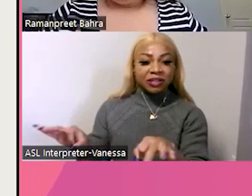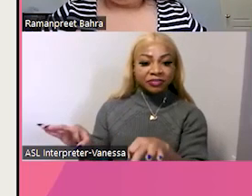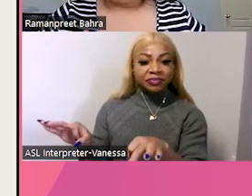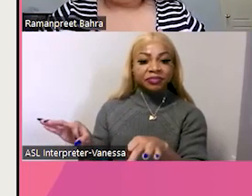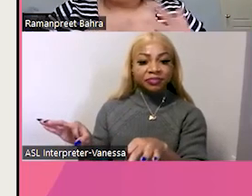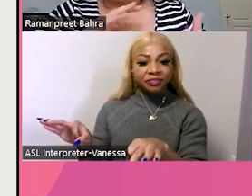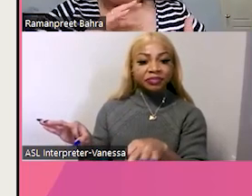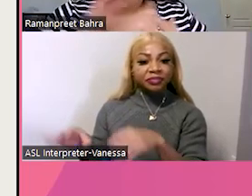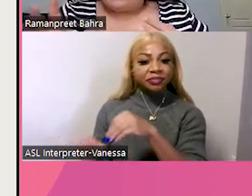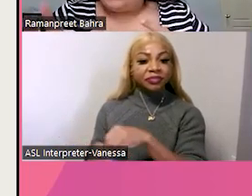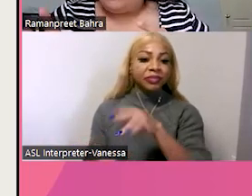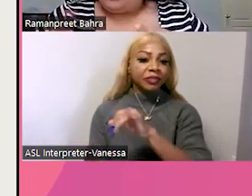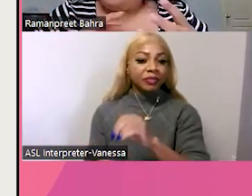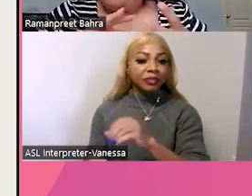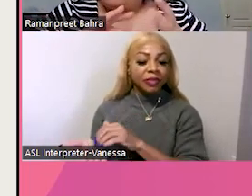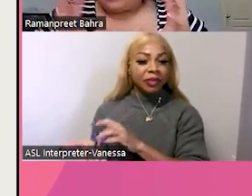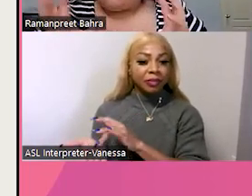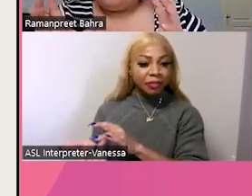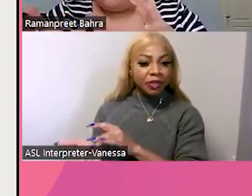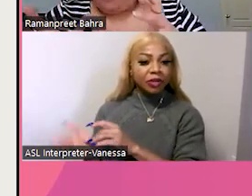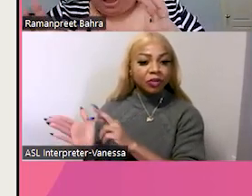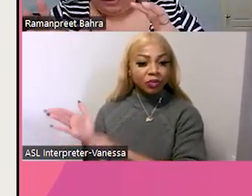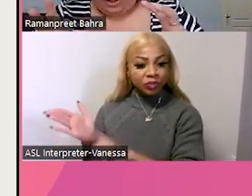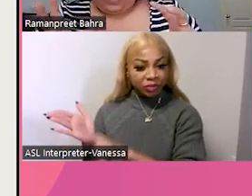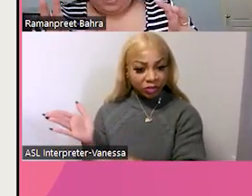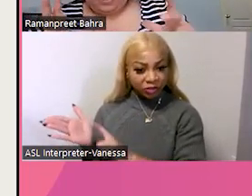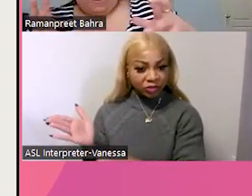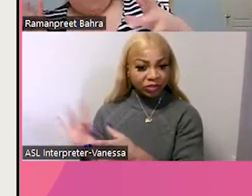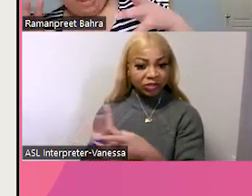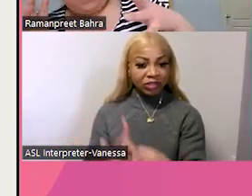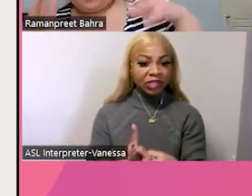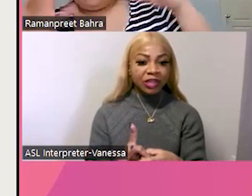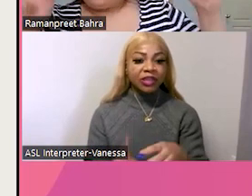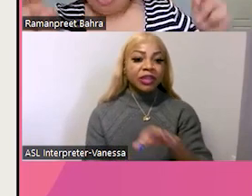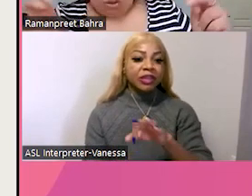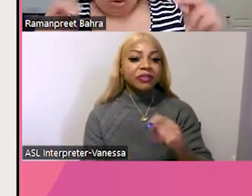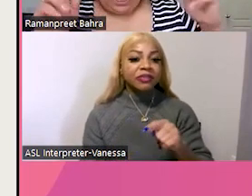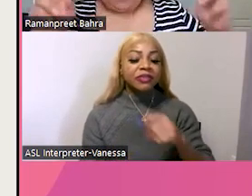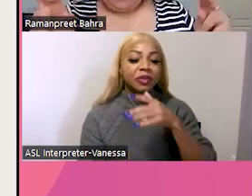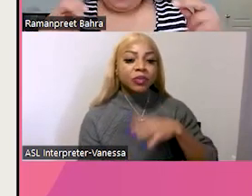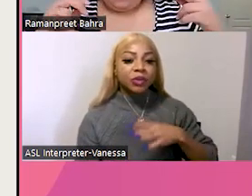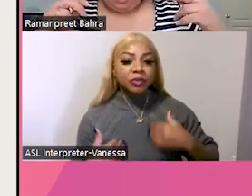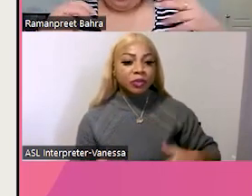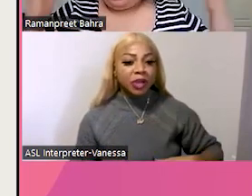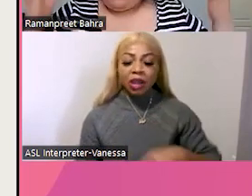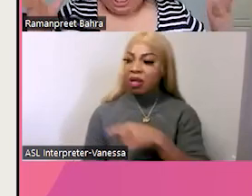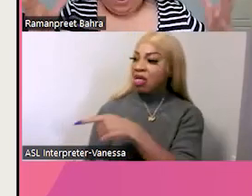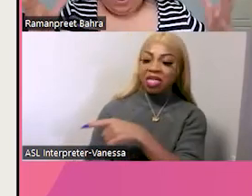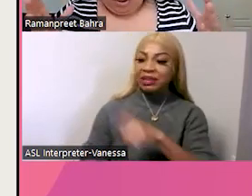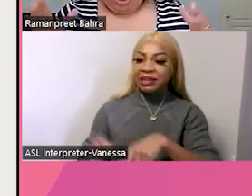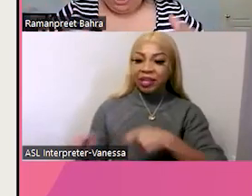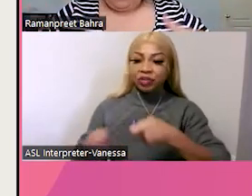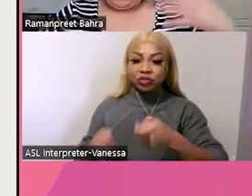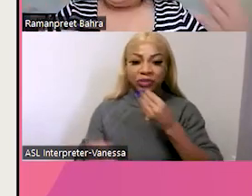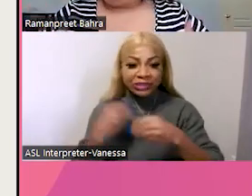grossophobique utilisé en médecine, où on dit que les formes